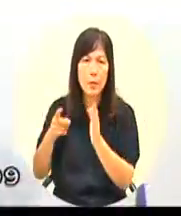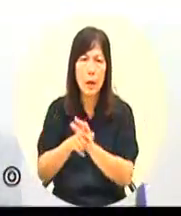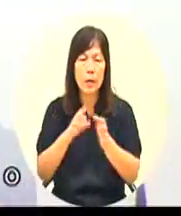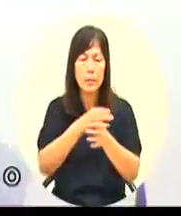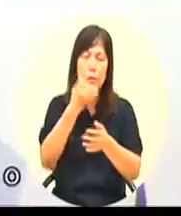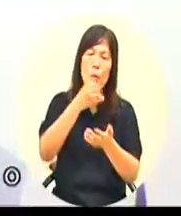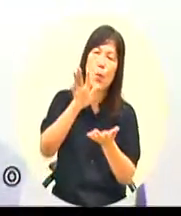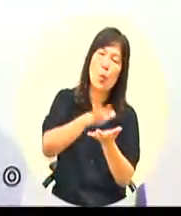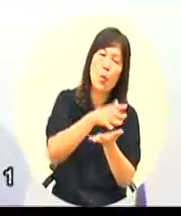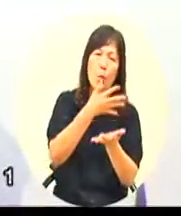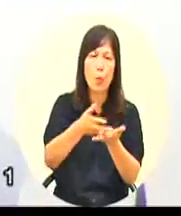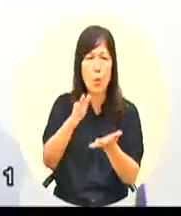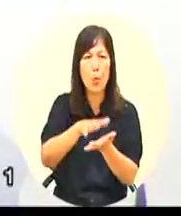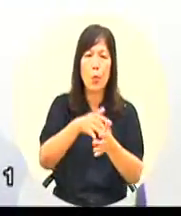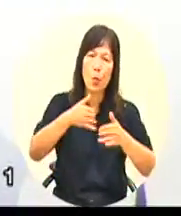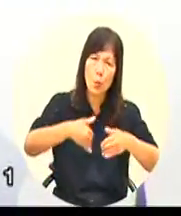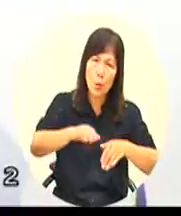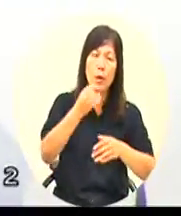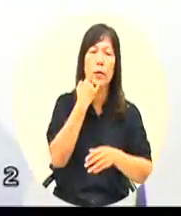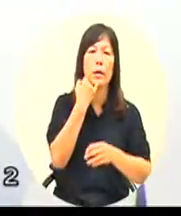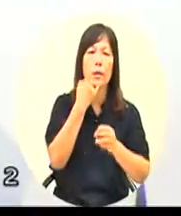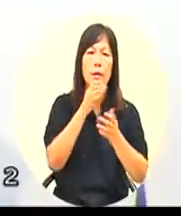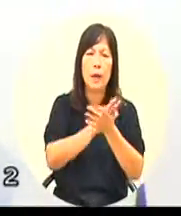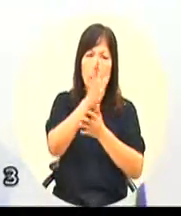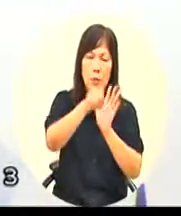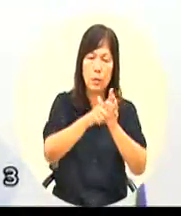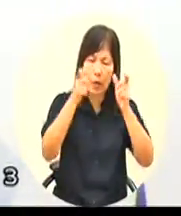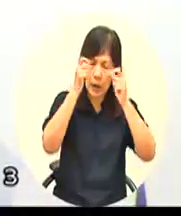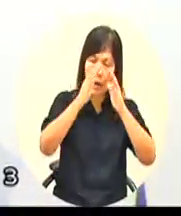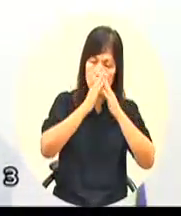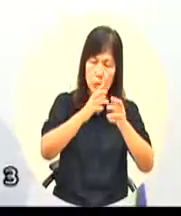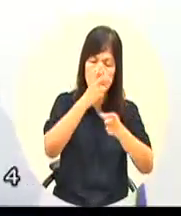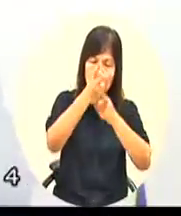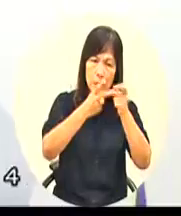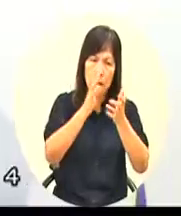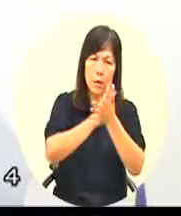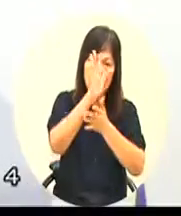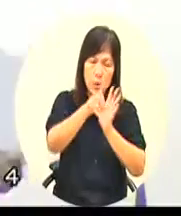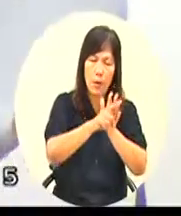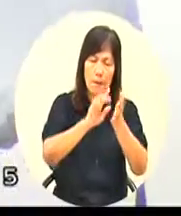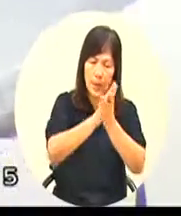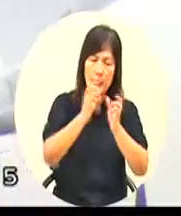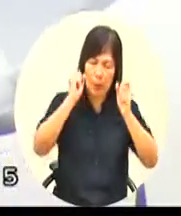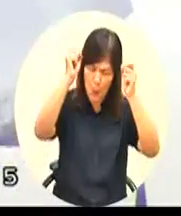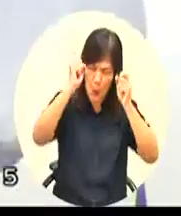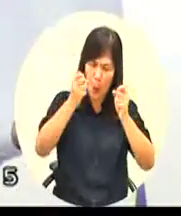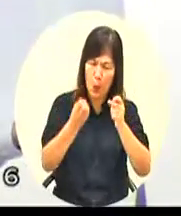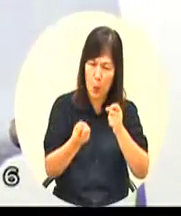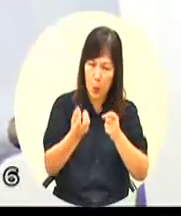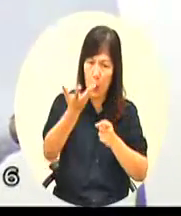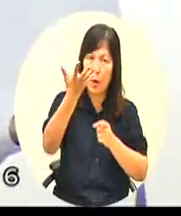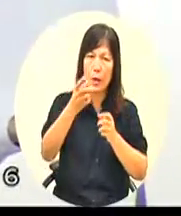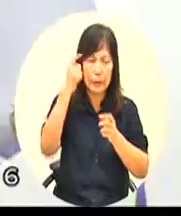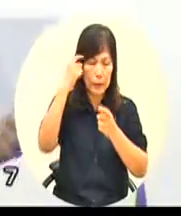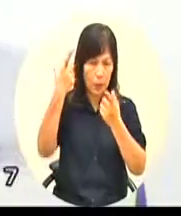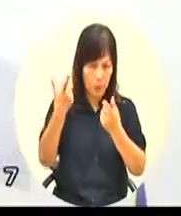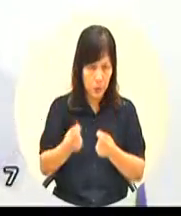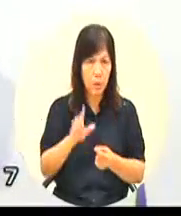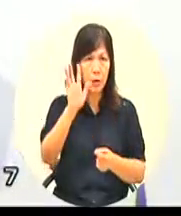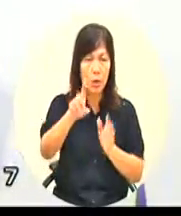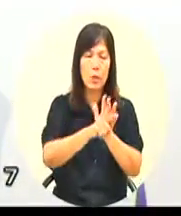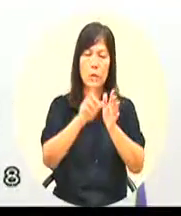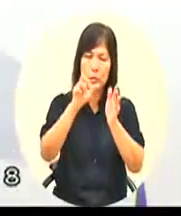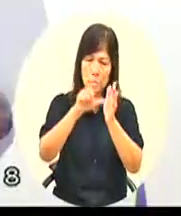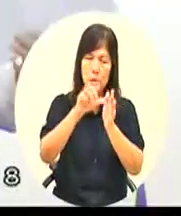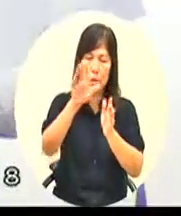那边散步。现在是未来我们高雄是这2年的一个运动风啊，大家都有一个共识，就是有空我们